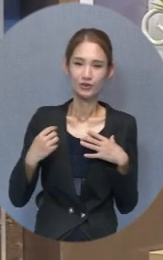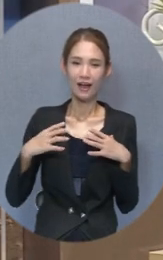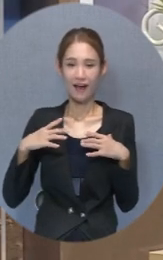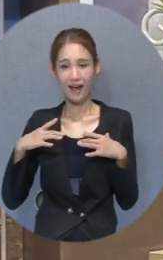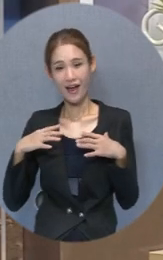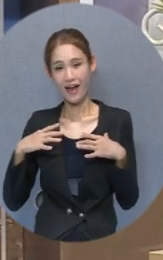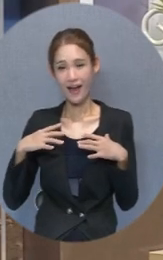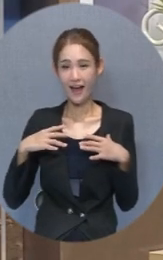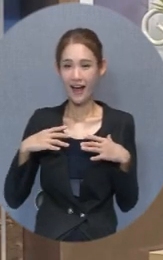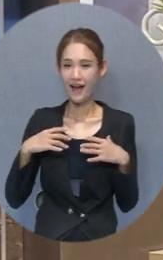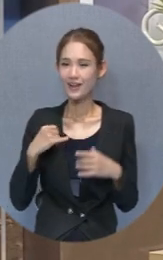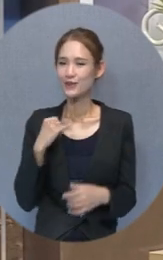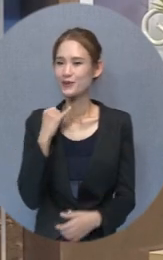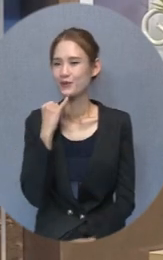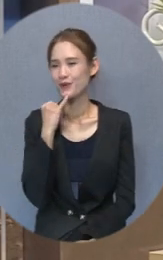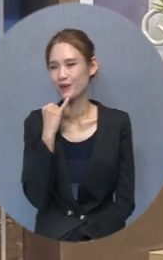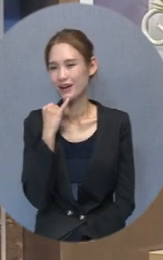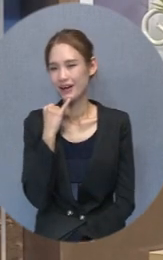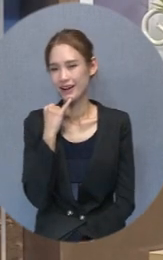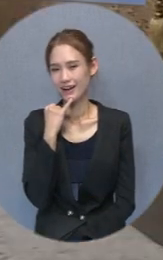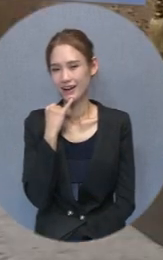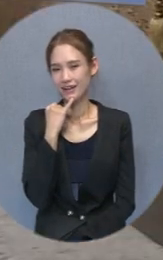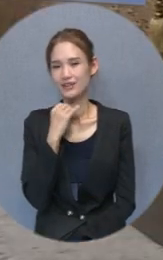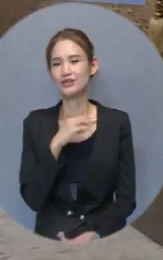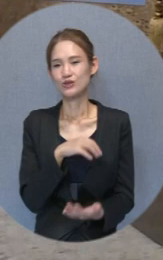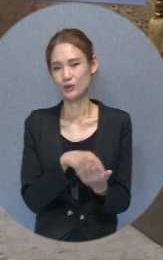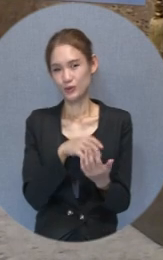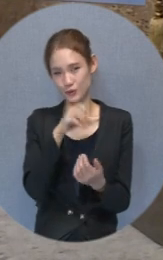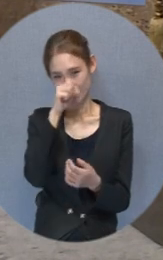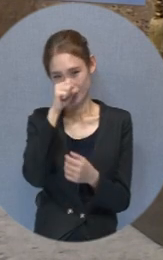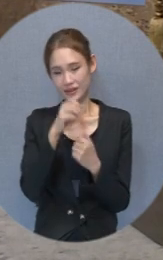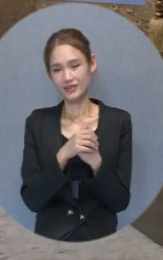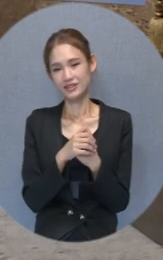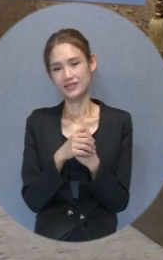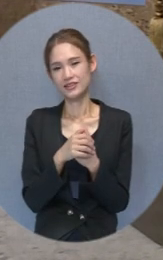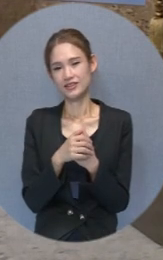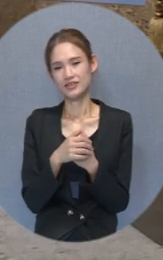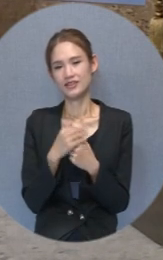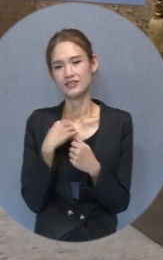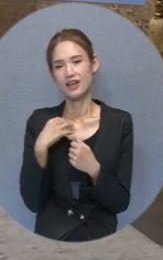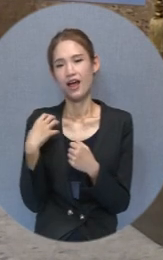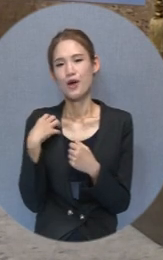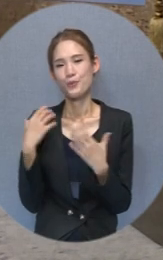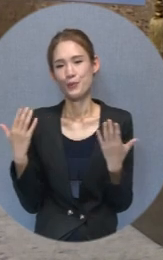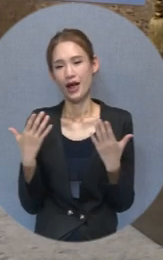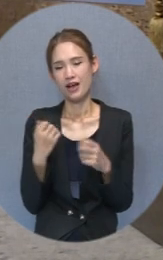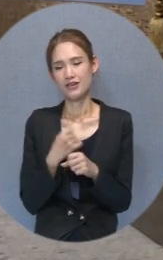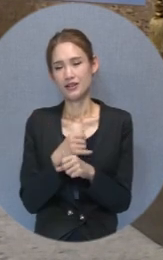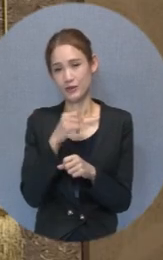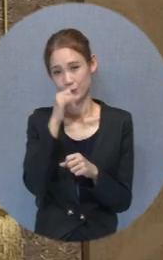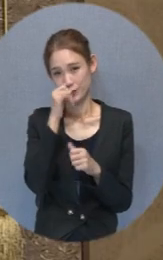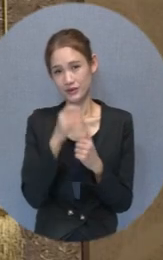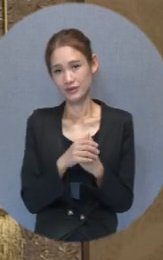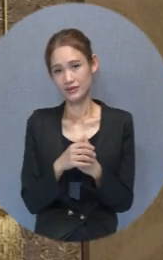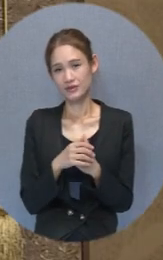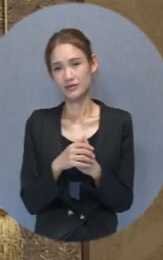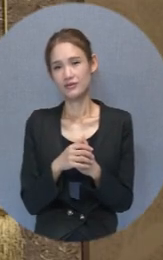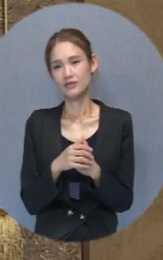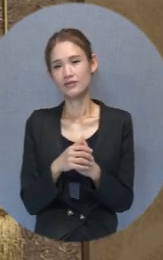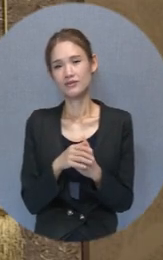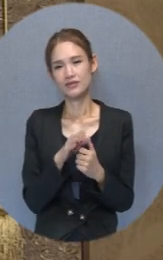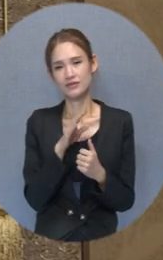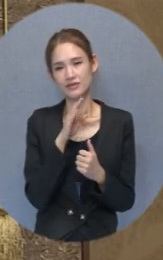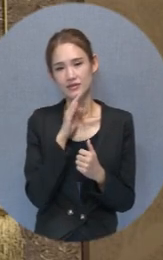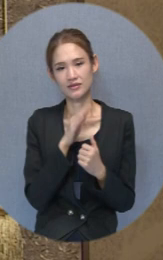하셔도 좋을 것 같은 정도로 이제 좋은 일이니까요. 근데 이제 제가 하는 부분도 있는데요.